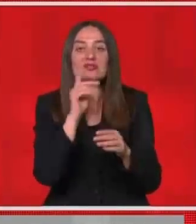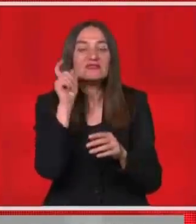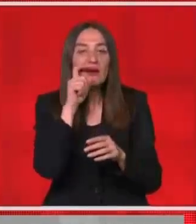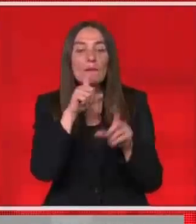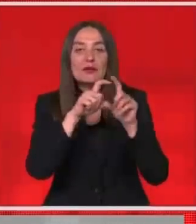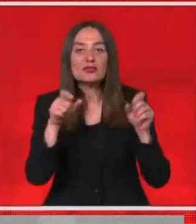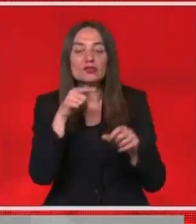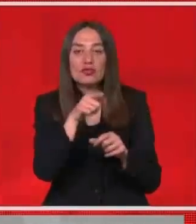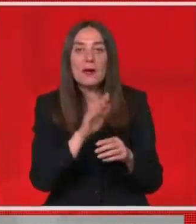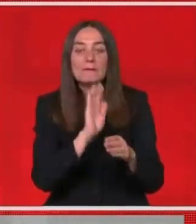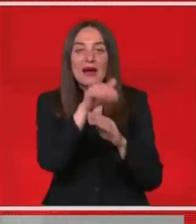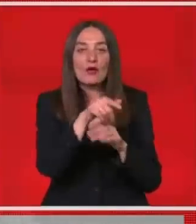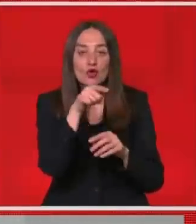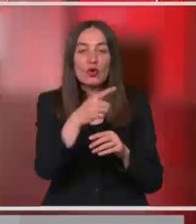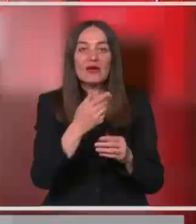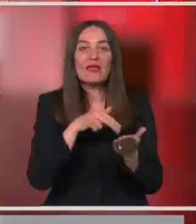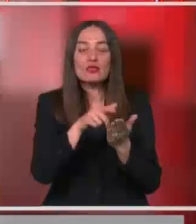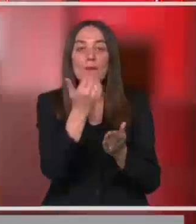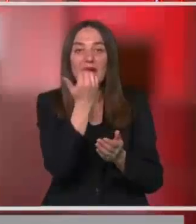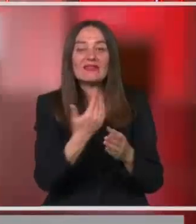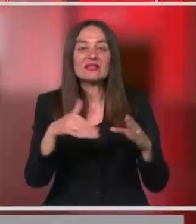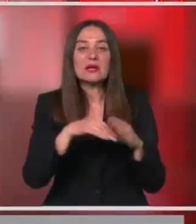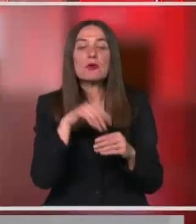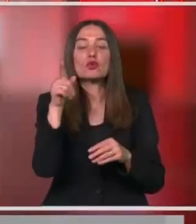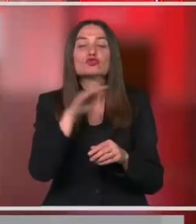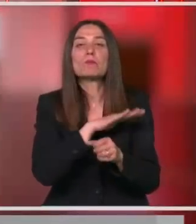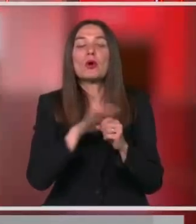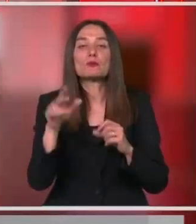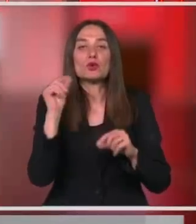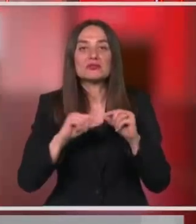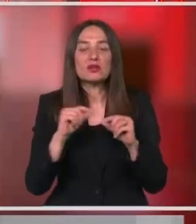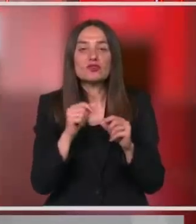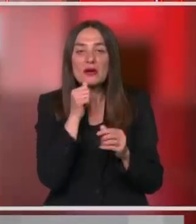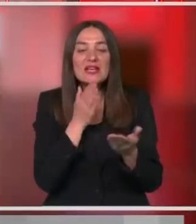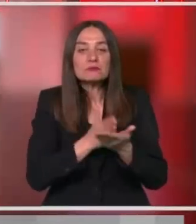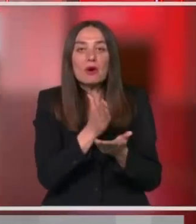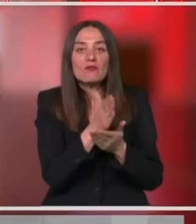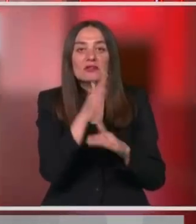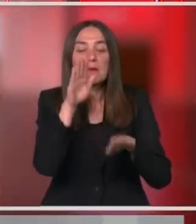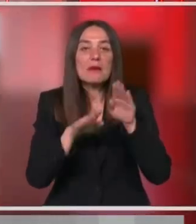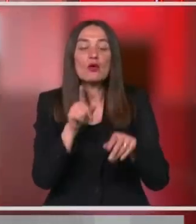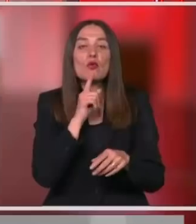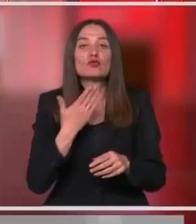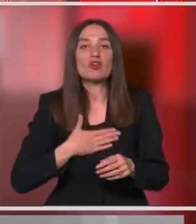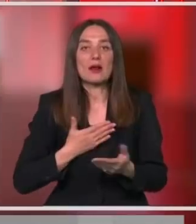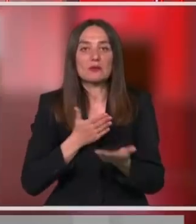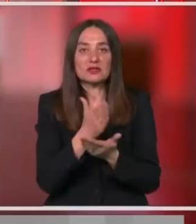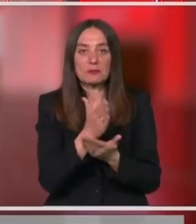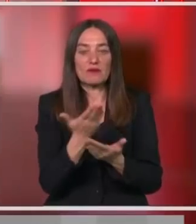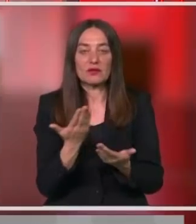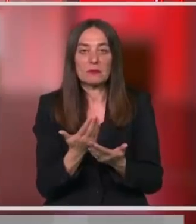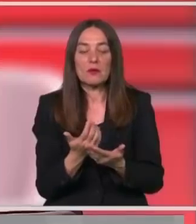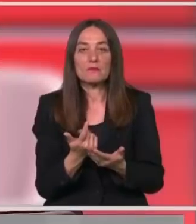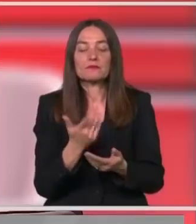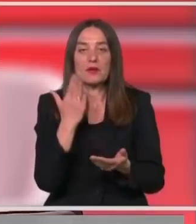računa idu plate zaposlenima, tako da su oni potpuno zaštićeni i sprovodimo meru koju želimo da sprovedemo. Dakle,